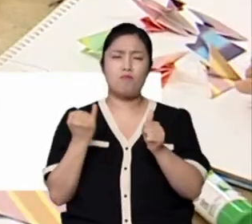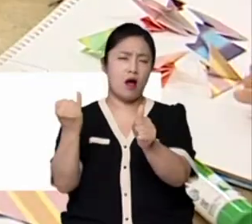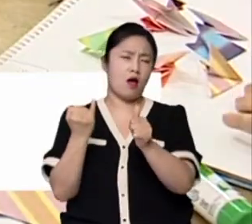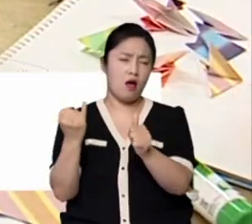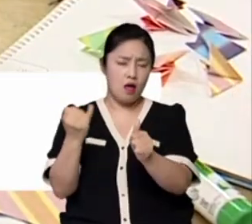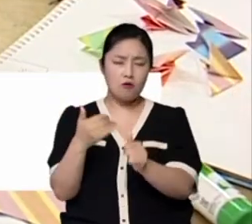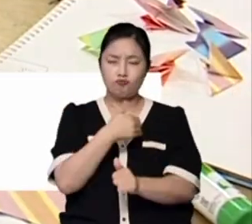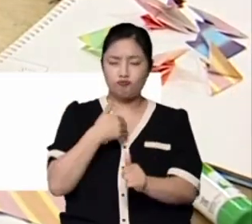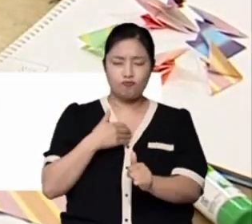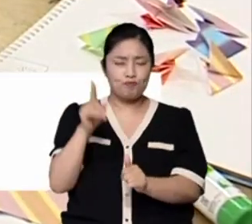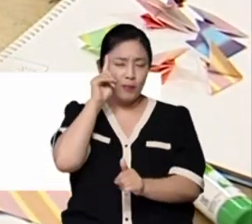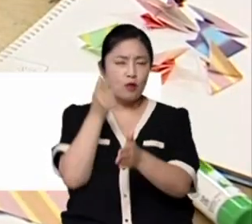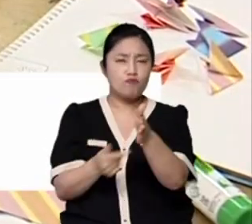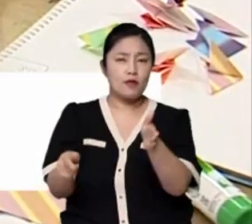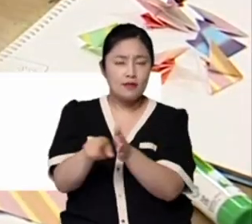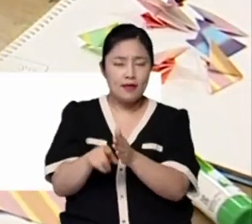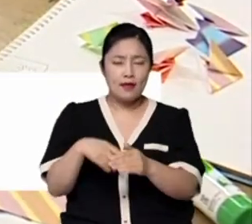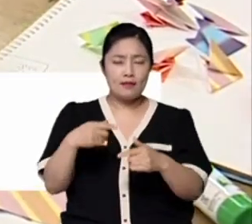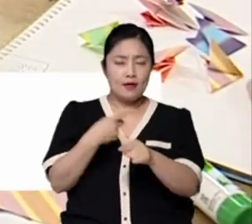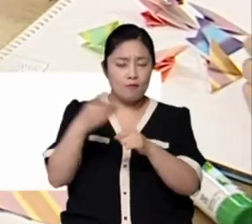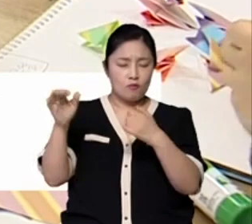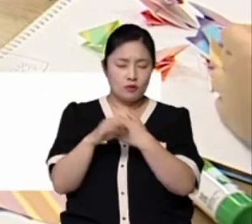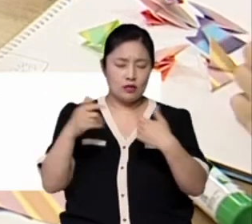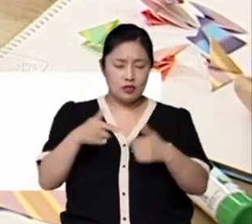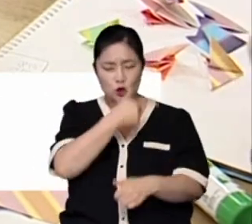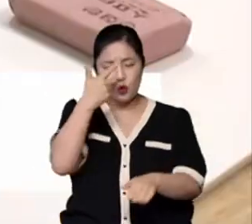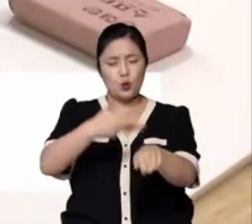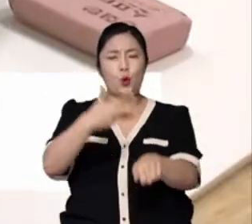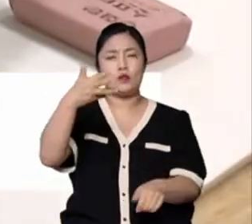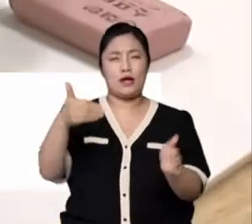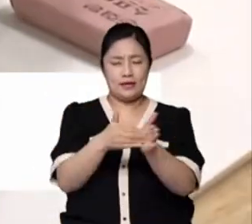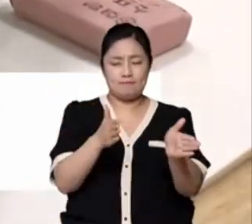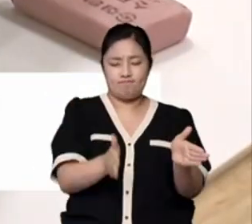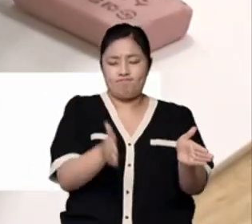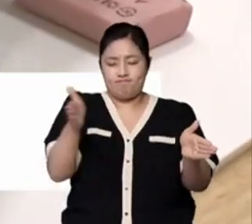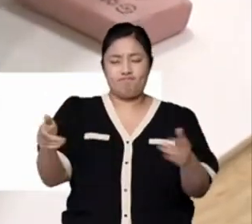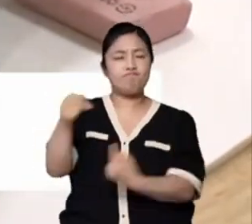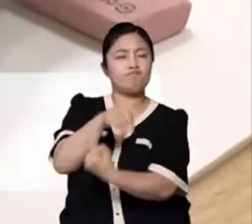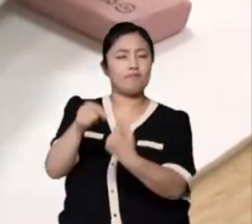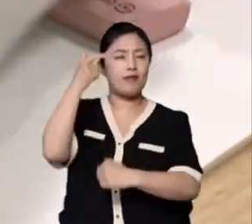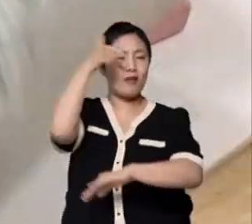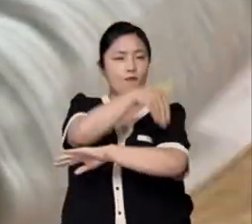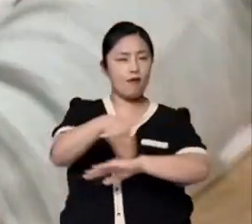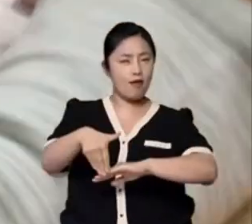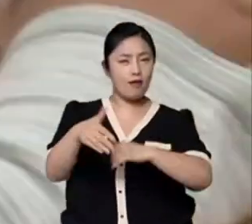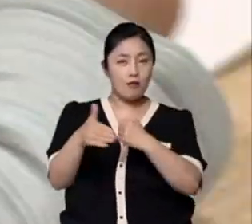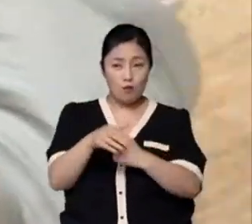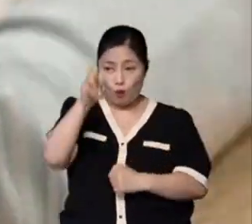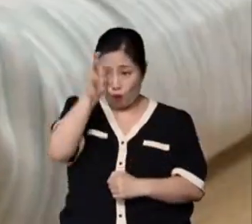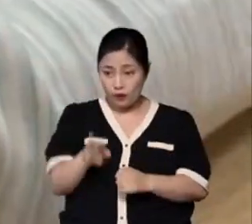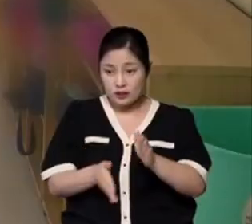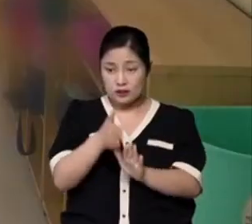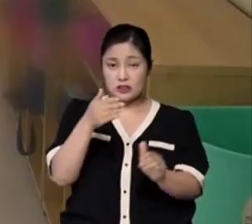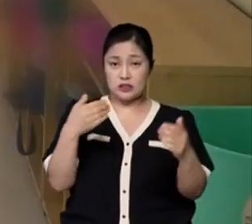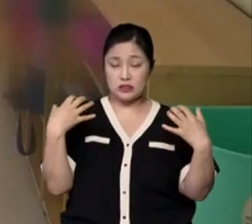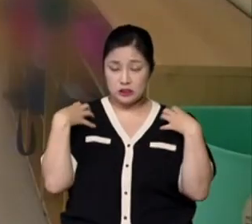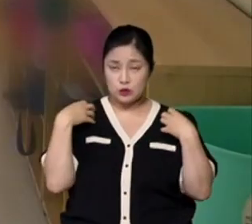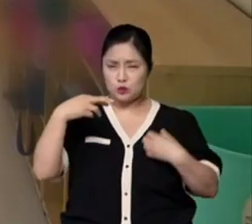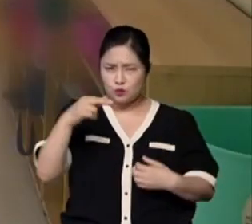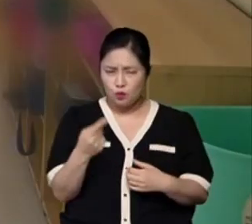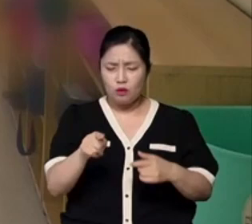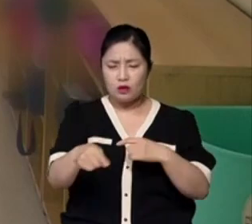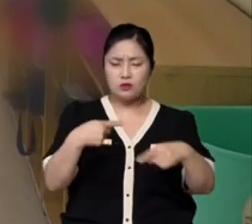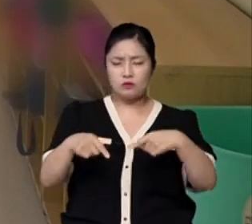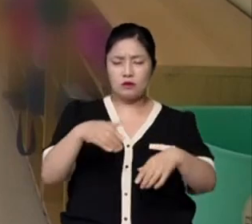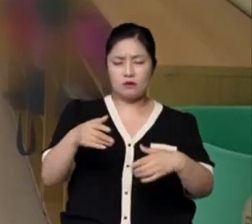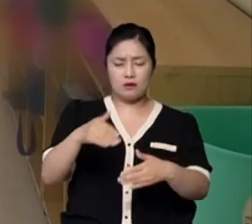가정의 수요를 충족시키기 위해 내년부터 저녁 8시까지 돌봄교실을 운영할 계획이라며 광주광역시 교육청도